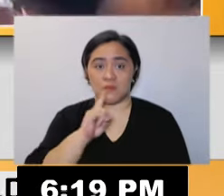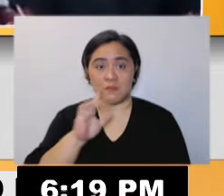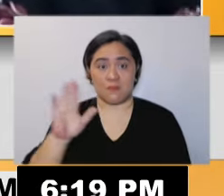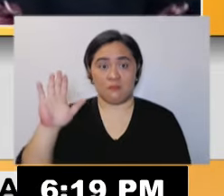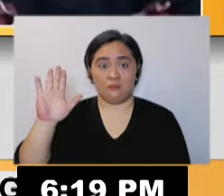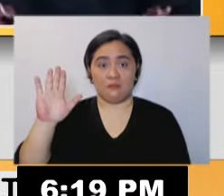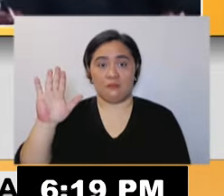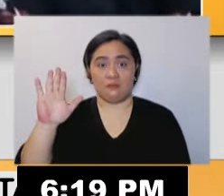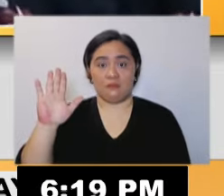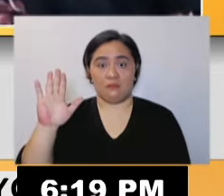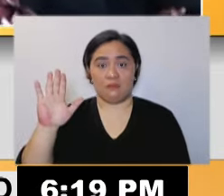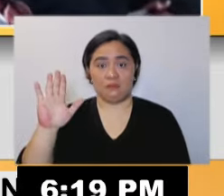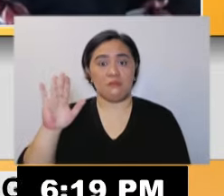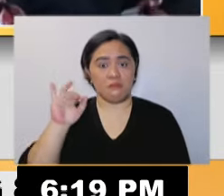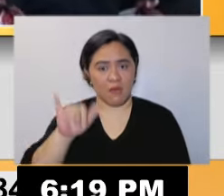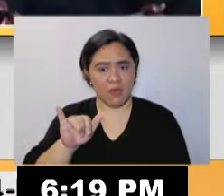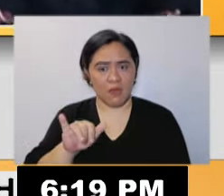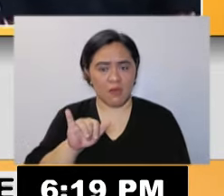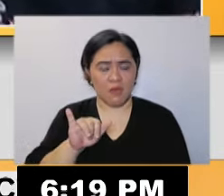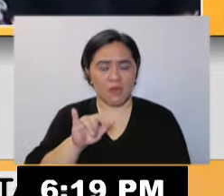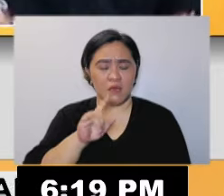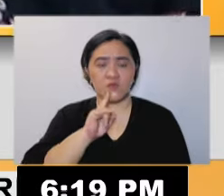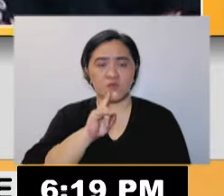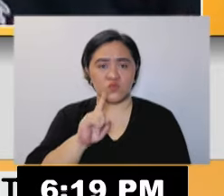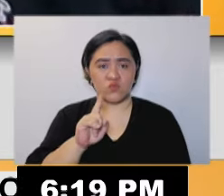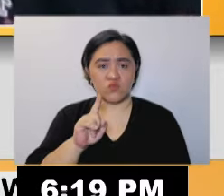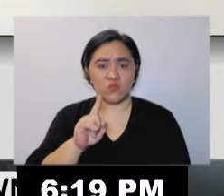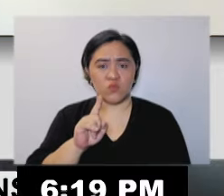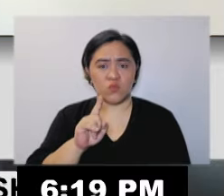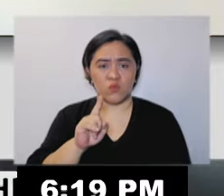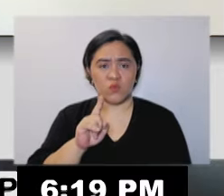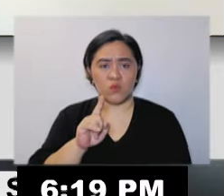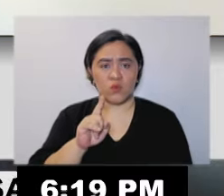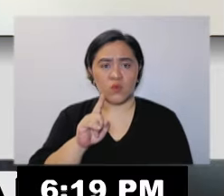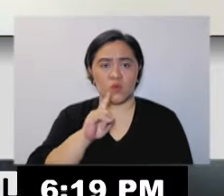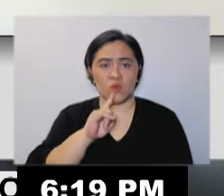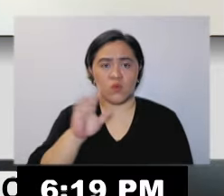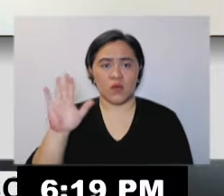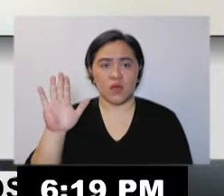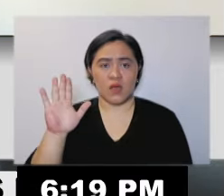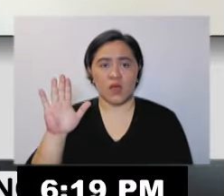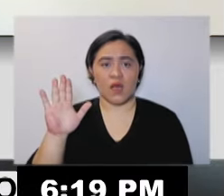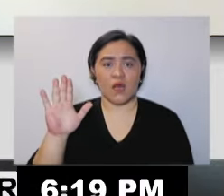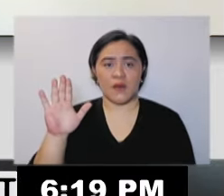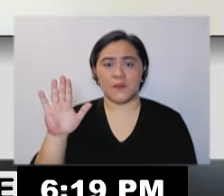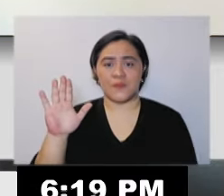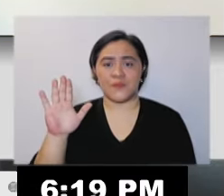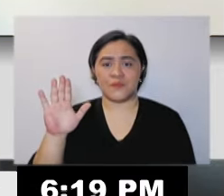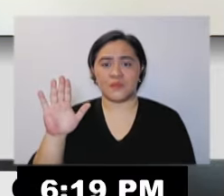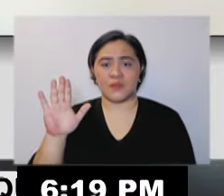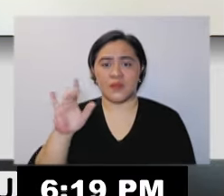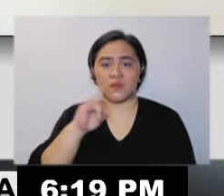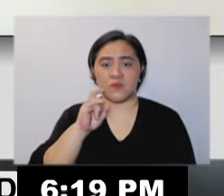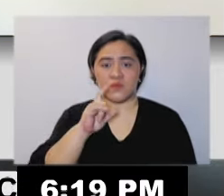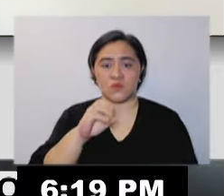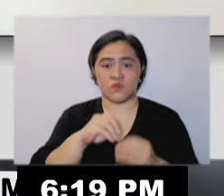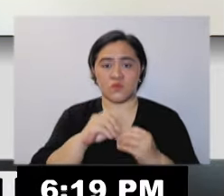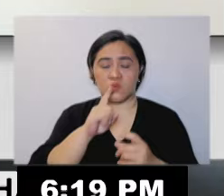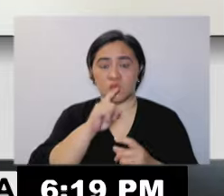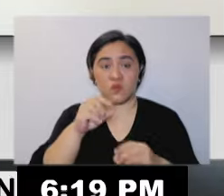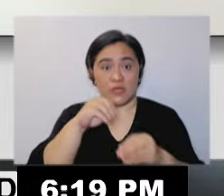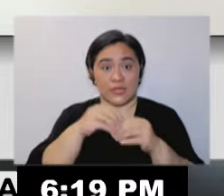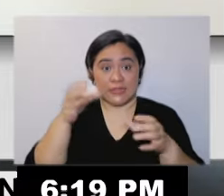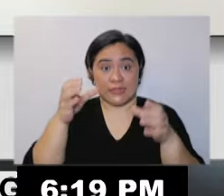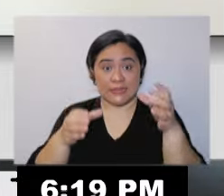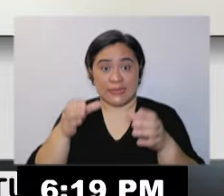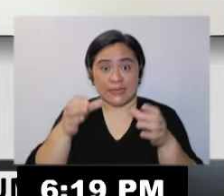under siad si ako Hindi ako mahilig sa kasoo Hindi man ako sayang yung